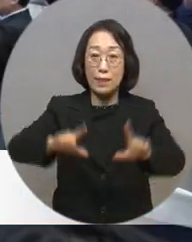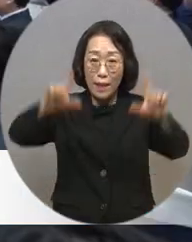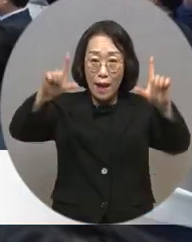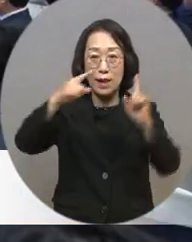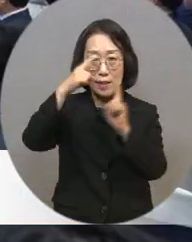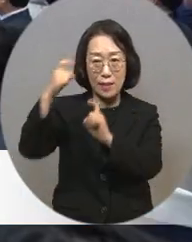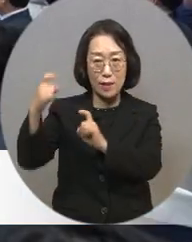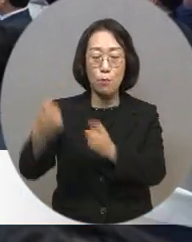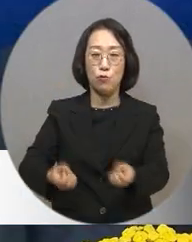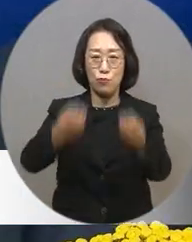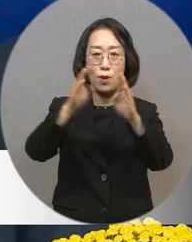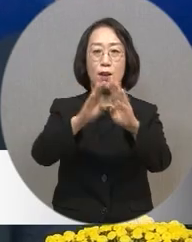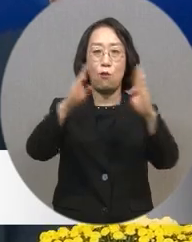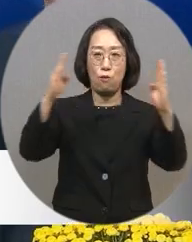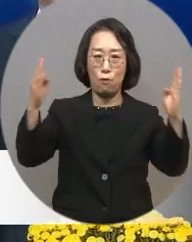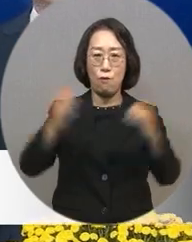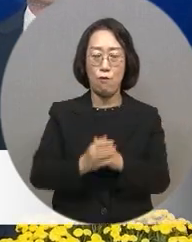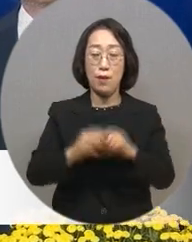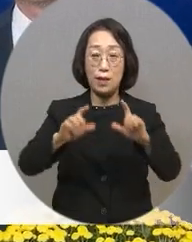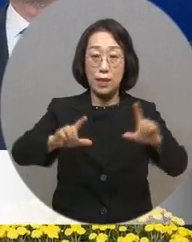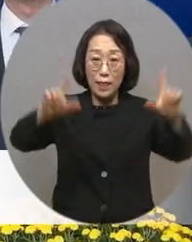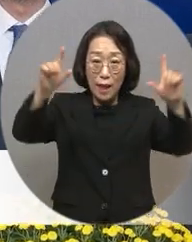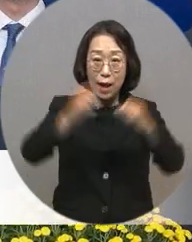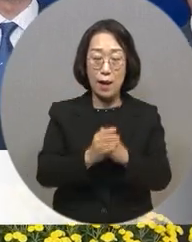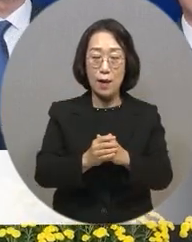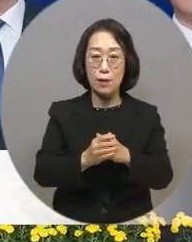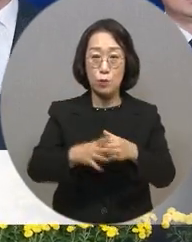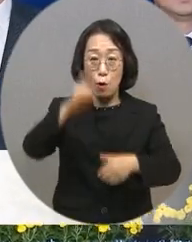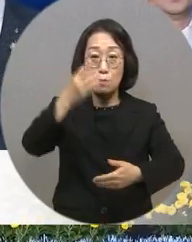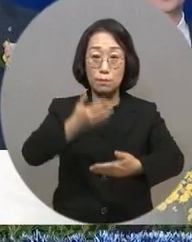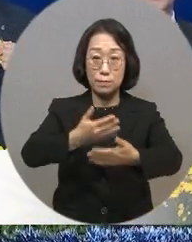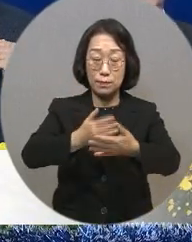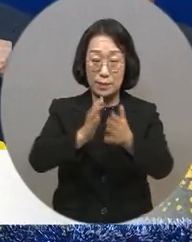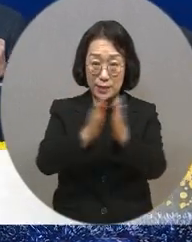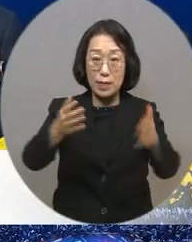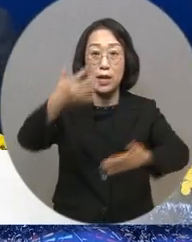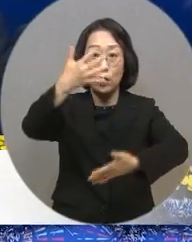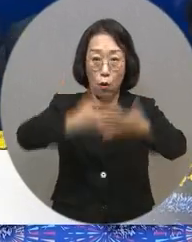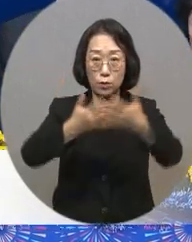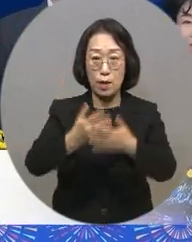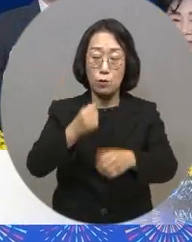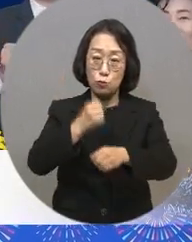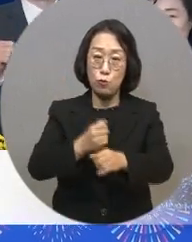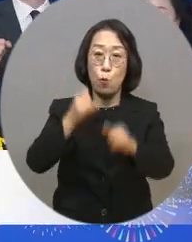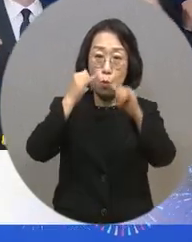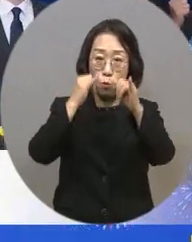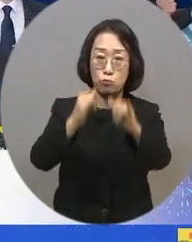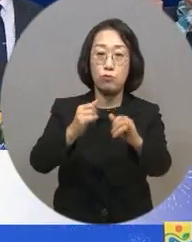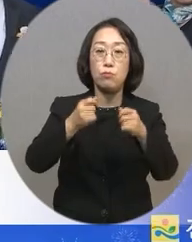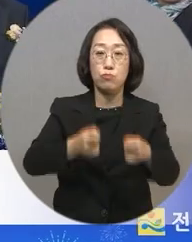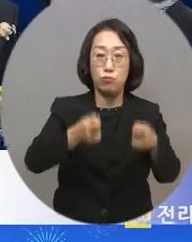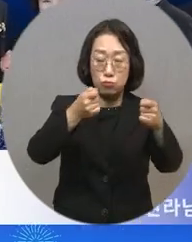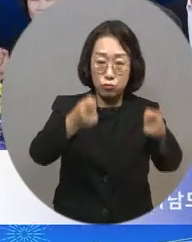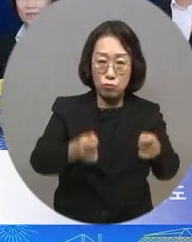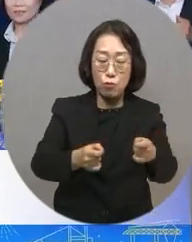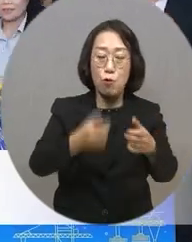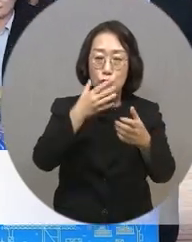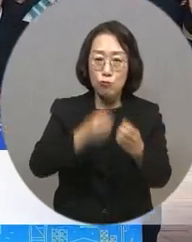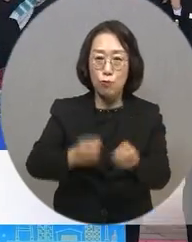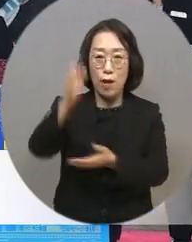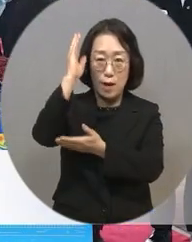기념행사를 개최했습니다. 행사는 오프닝 영상상영, 유공자 표창, 기념사 및 축사,